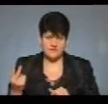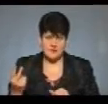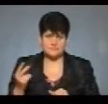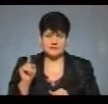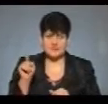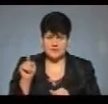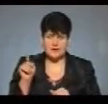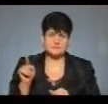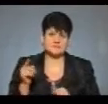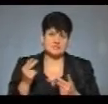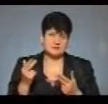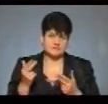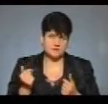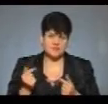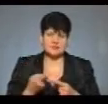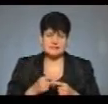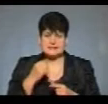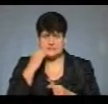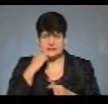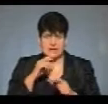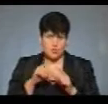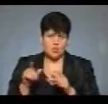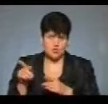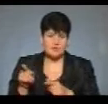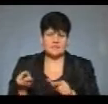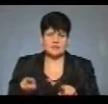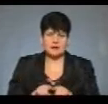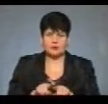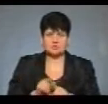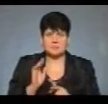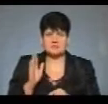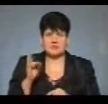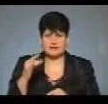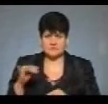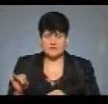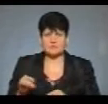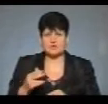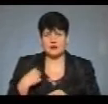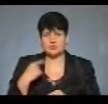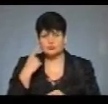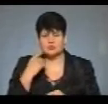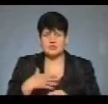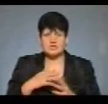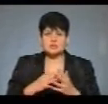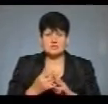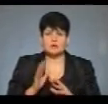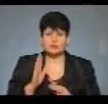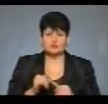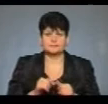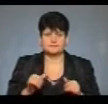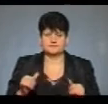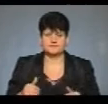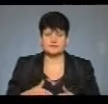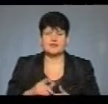ми, звичайно, це є старий корпус, але він є також досить перспективний, бо я думаю, все-таки, що наше село буде зростати.